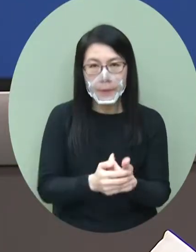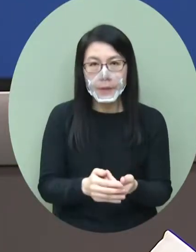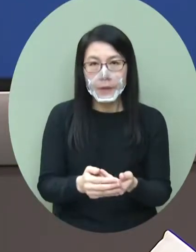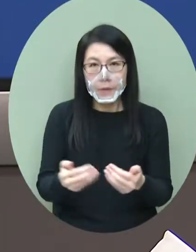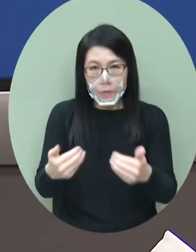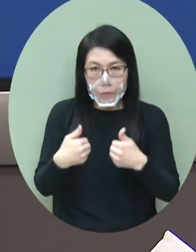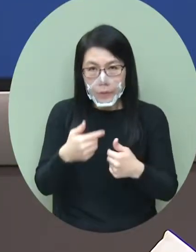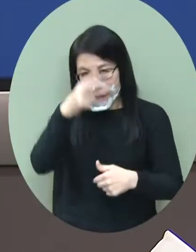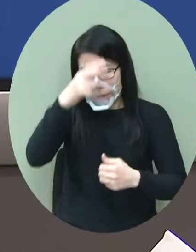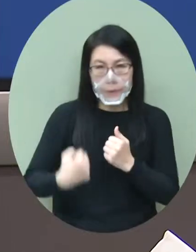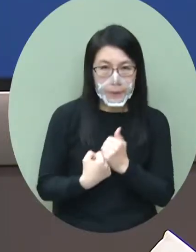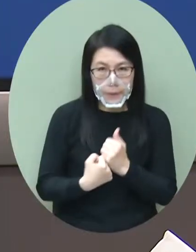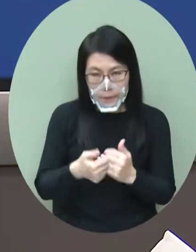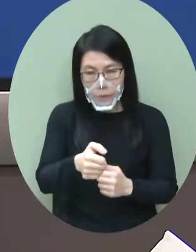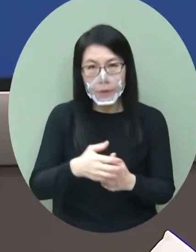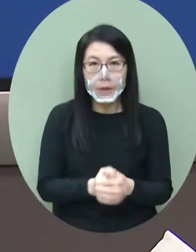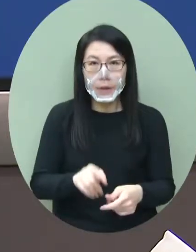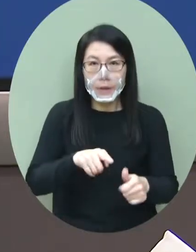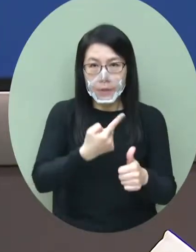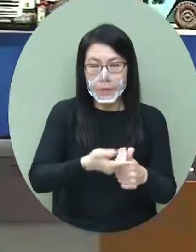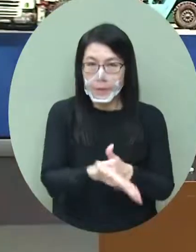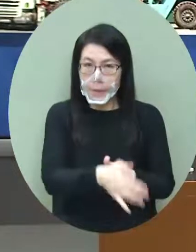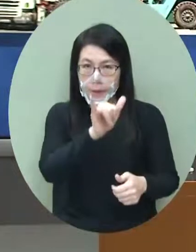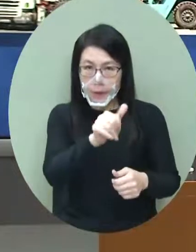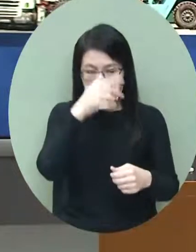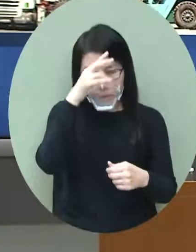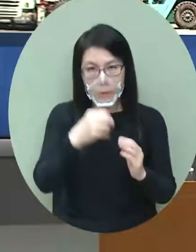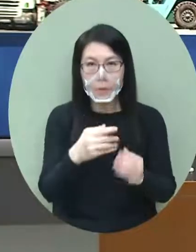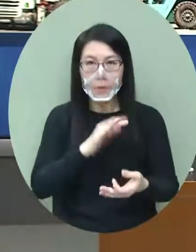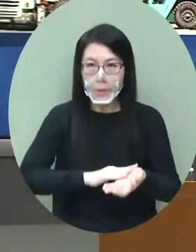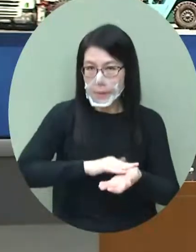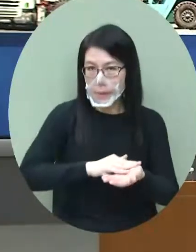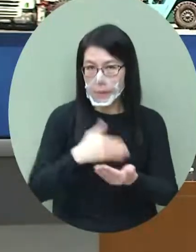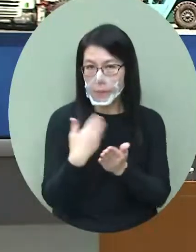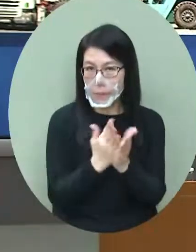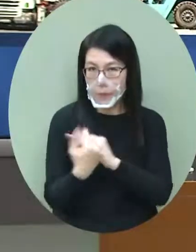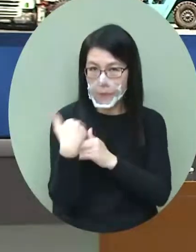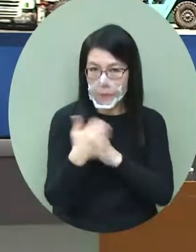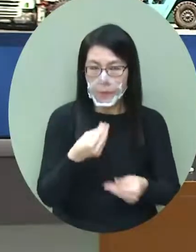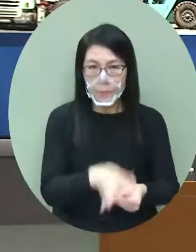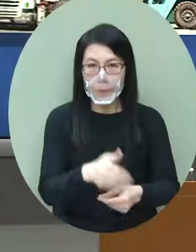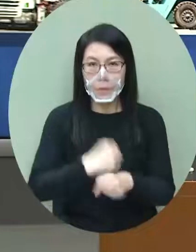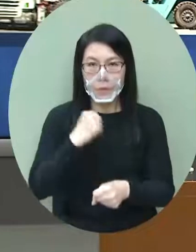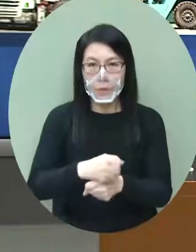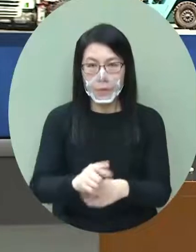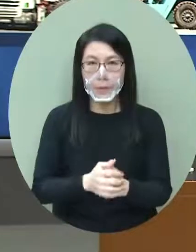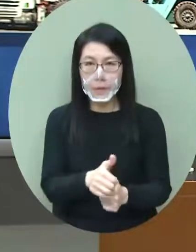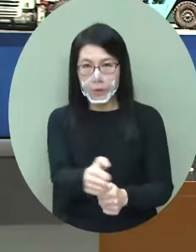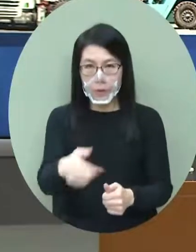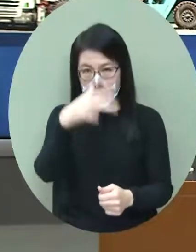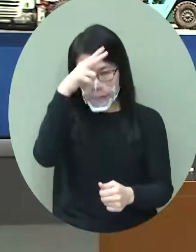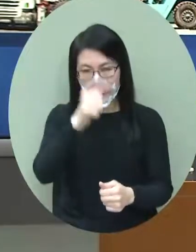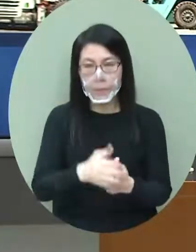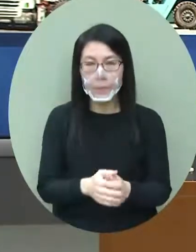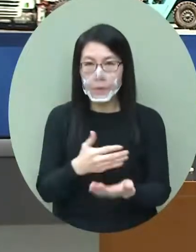常谅解的，也对我们给了很多的支持。现在有请邱局长介绍一些医疗物资方面的工